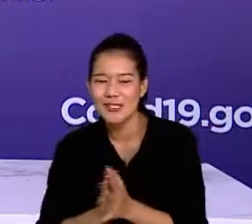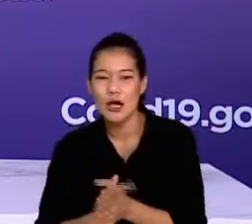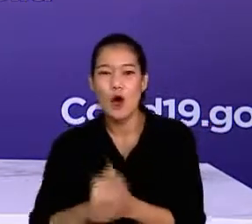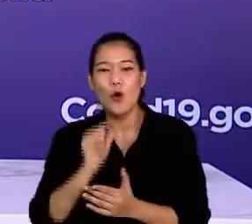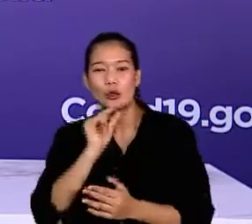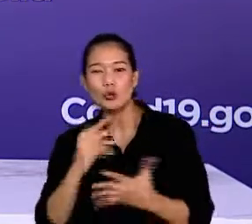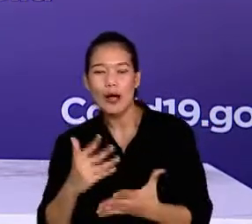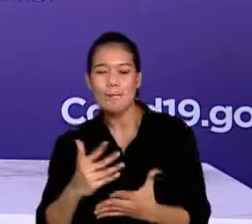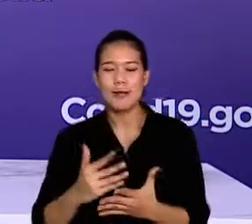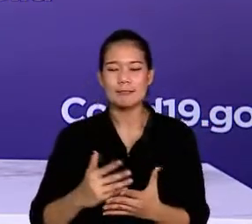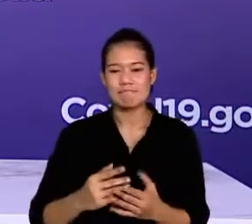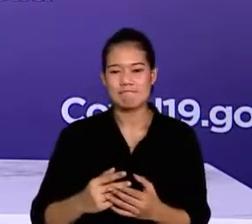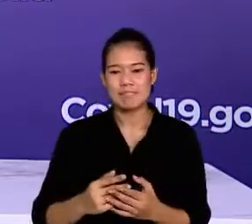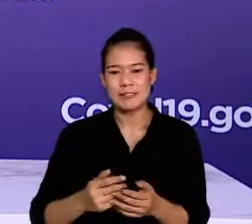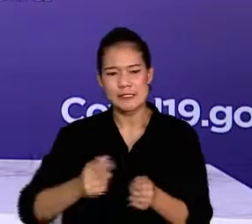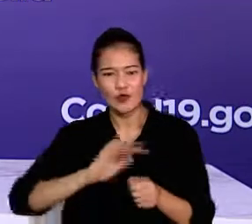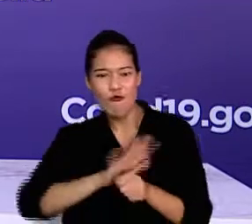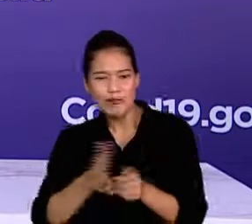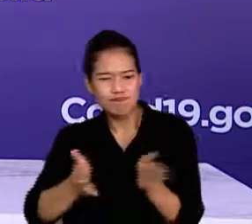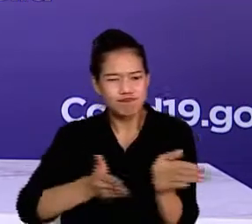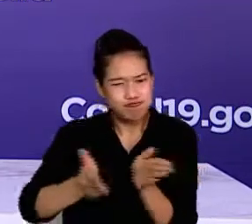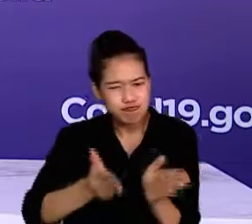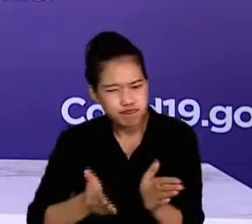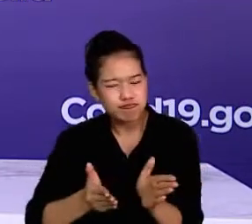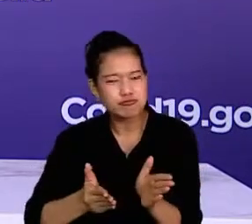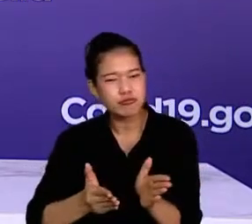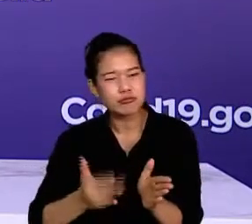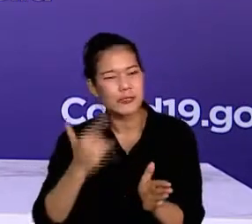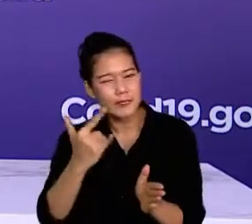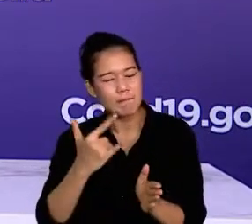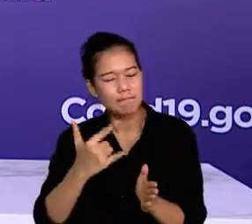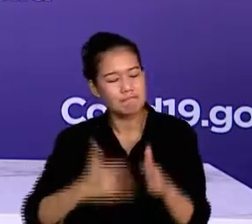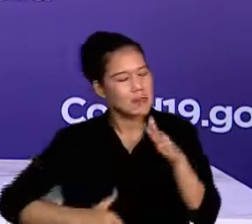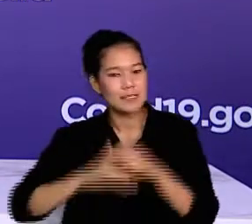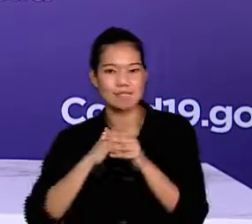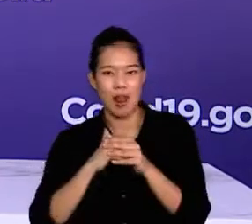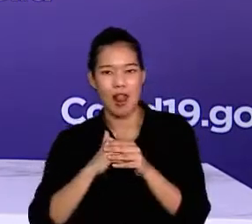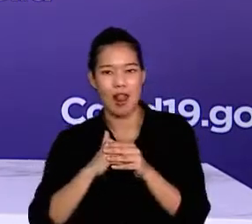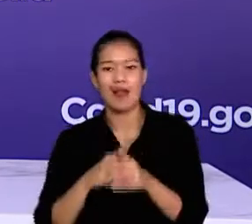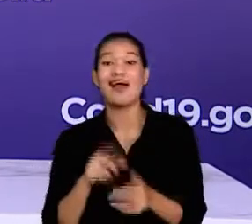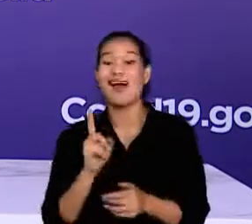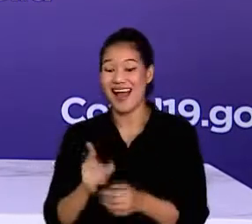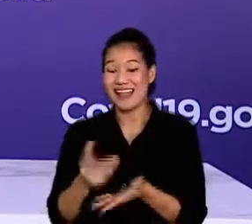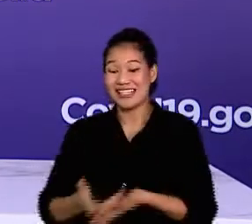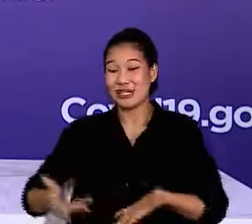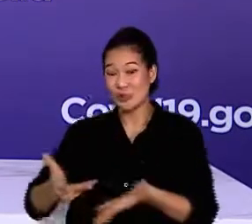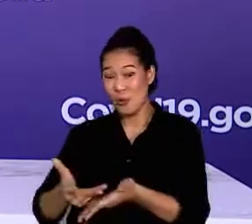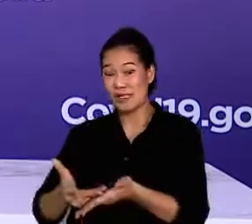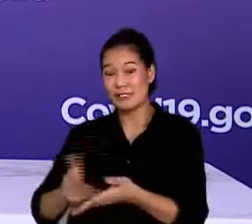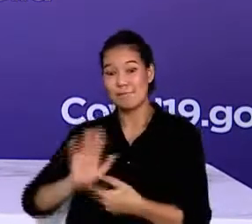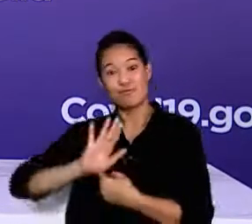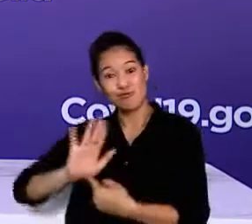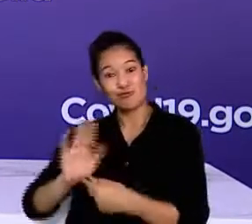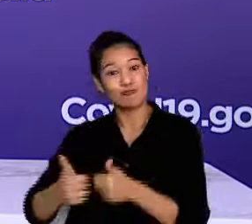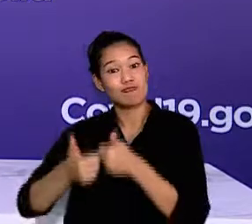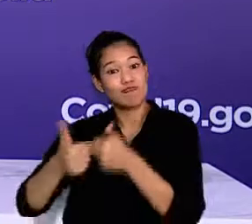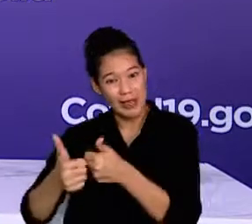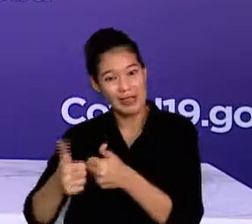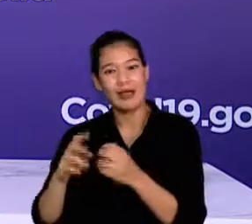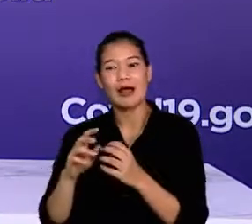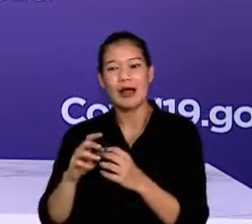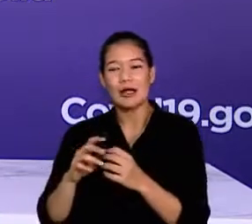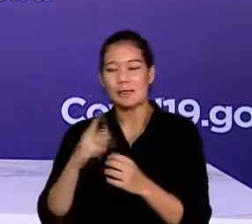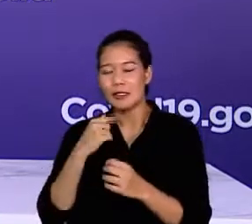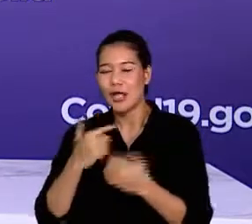meningkatkan kualitas pengendalian coffee 19 sedangkan yang telah menunjukkan perkembangan yang baik untuk tidak